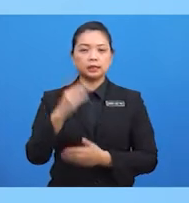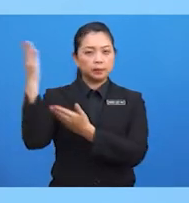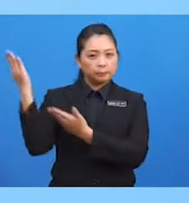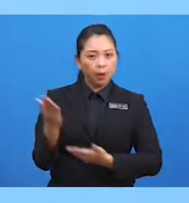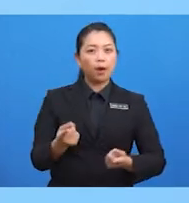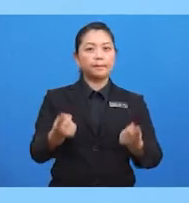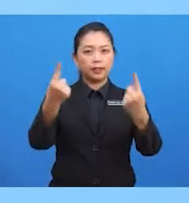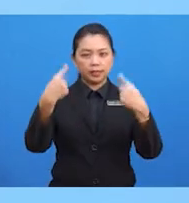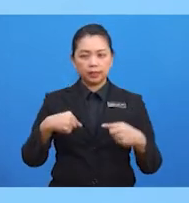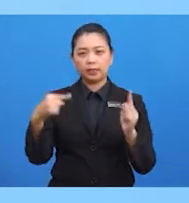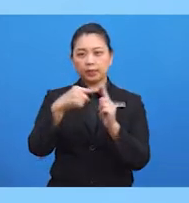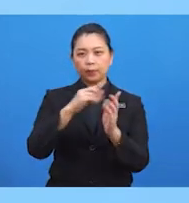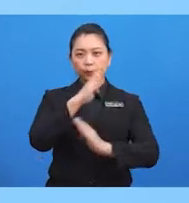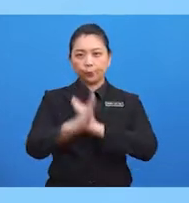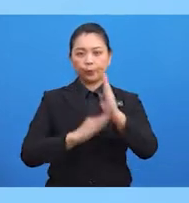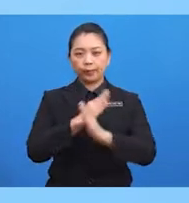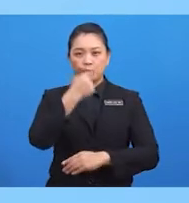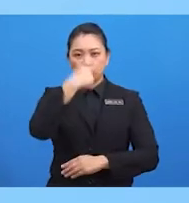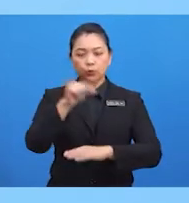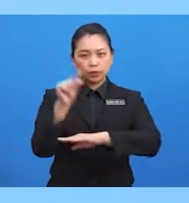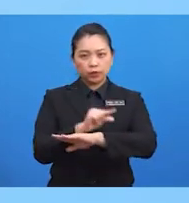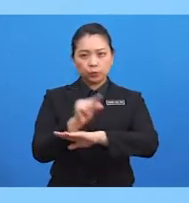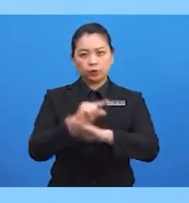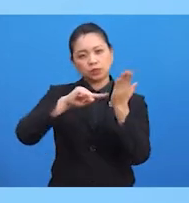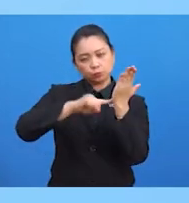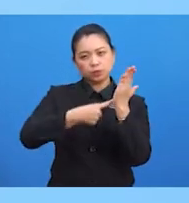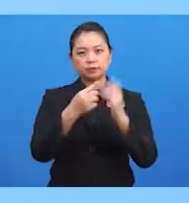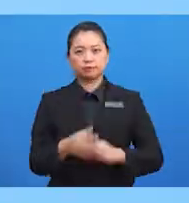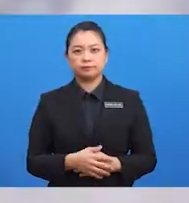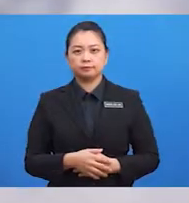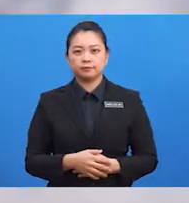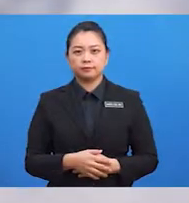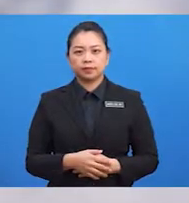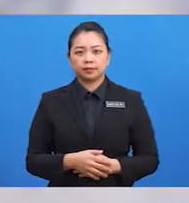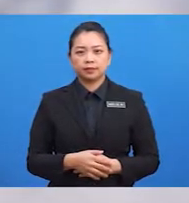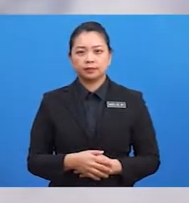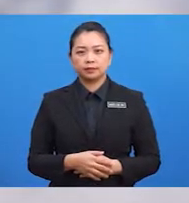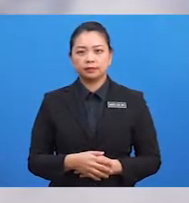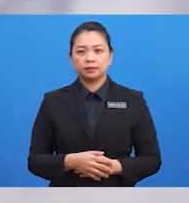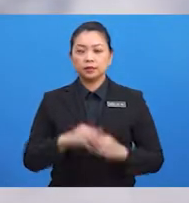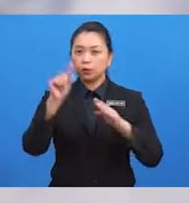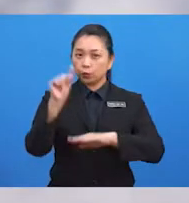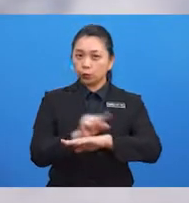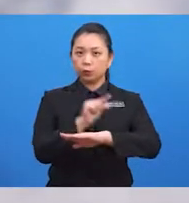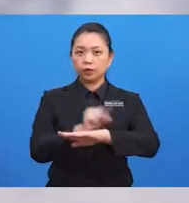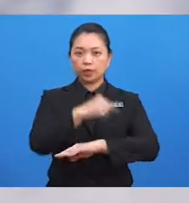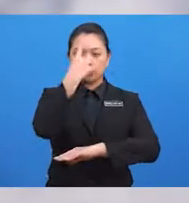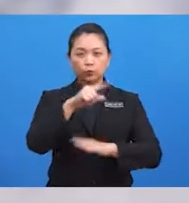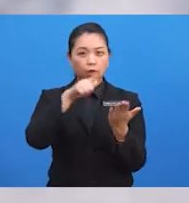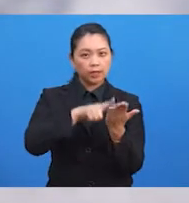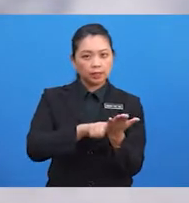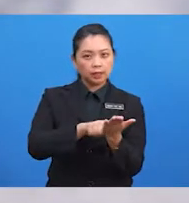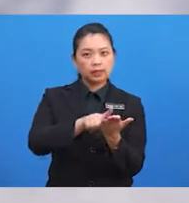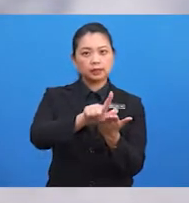balik semula ke bumi untuk digunakan semula. Ia digunakan untuk